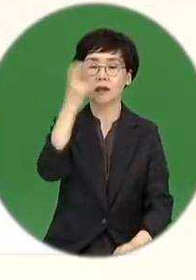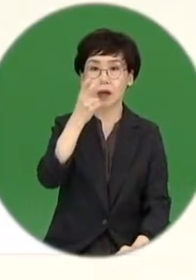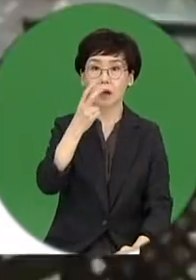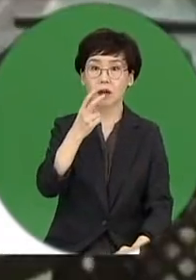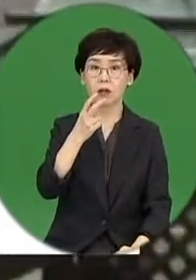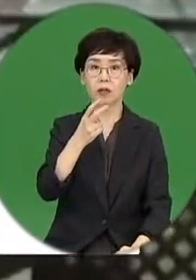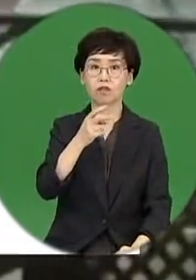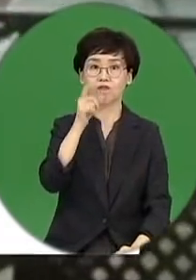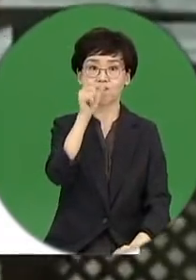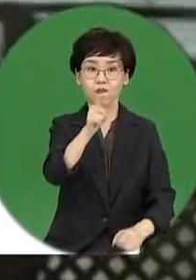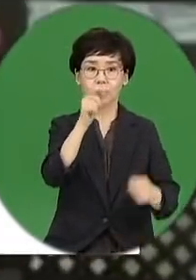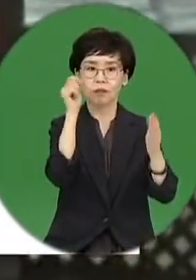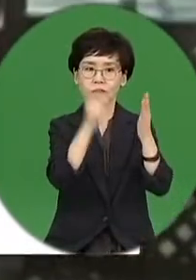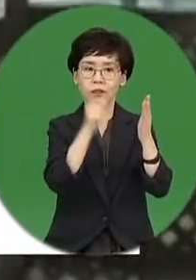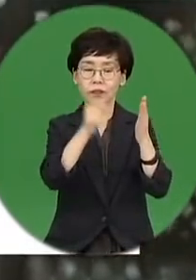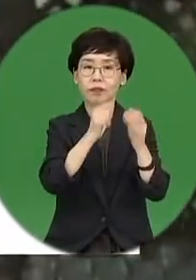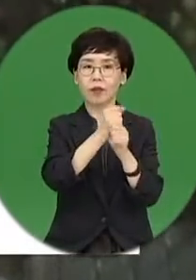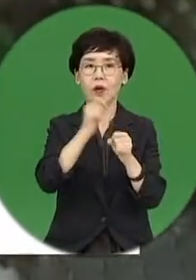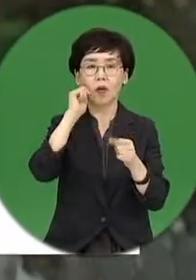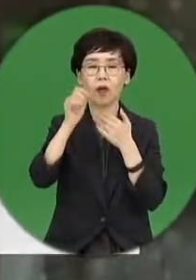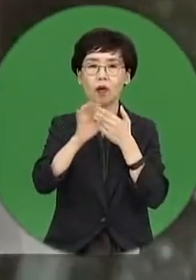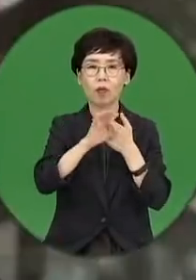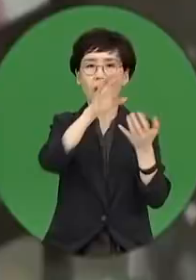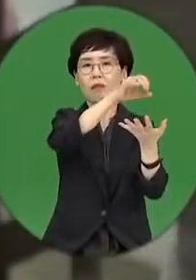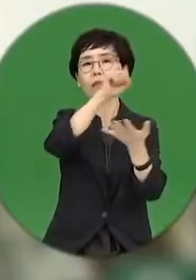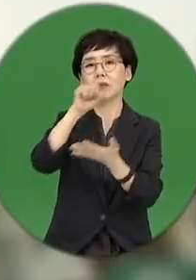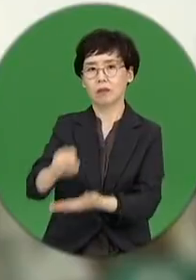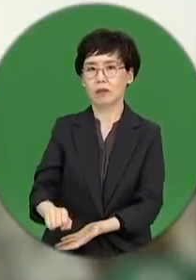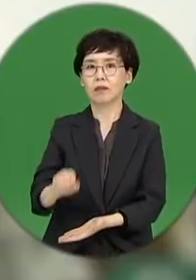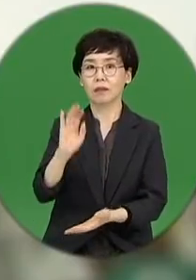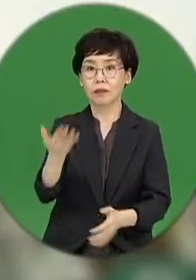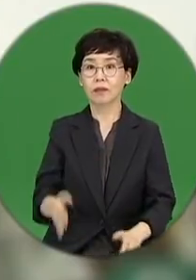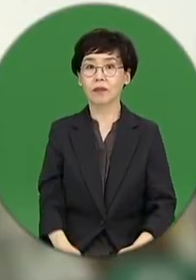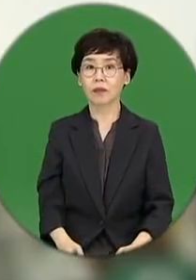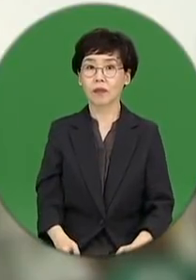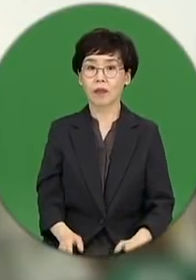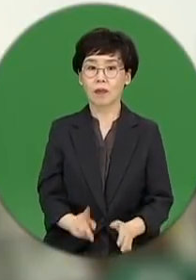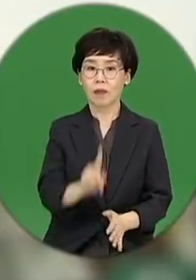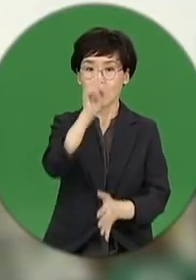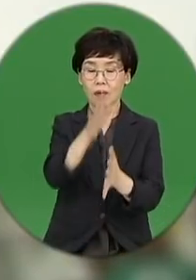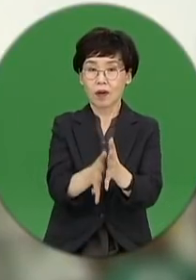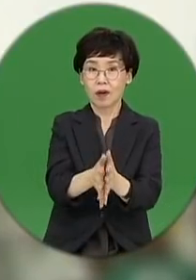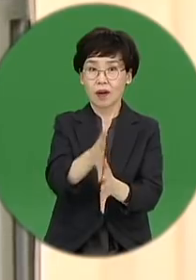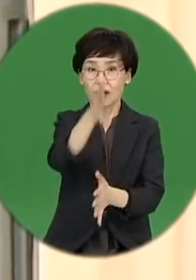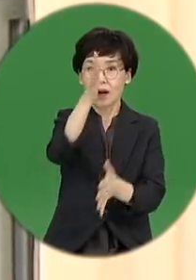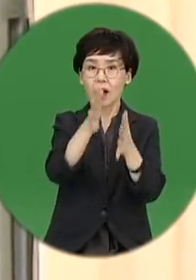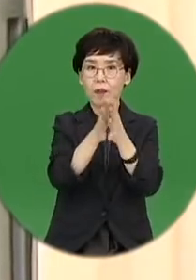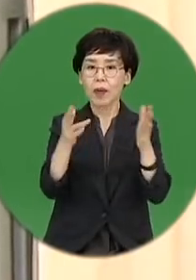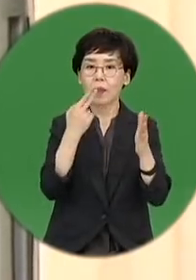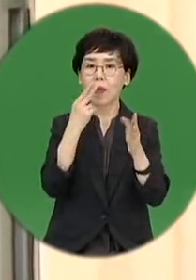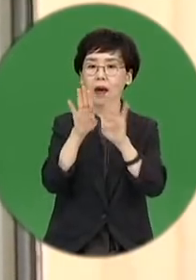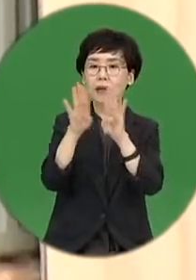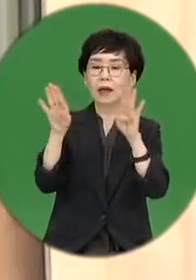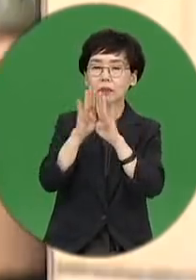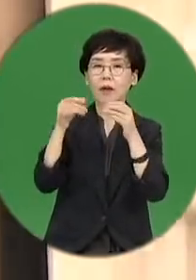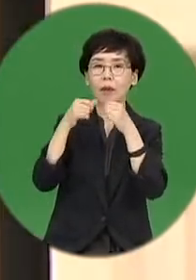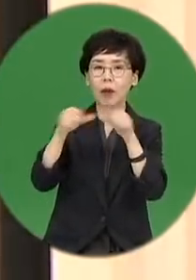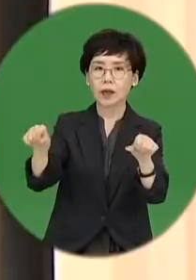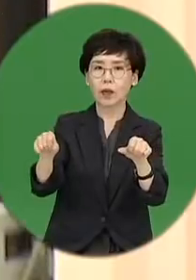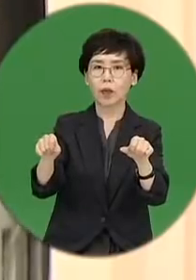어려우면 아예 철거하거나 내부로 들여놔야 합니다. 고층 아파트는 베란다 창문 파손에 철저히 대비해야